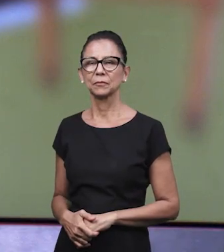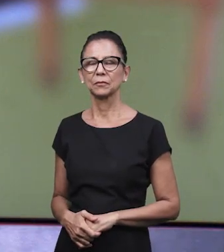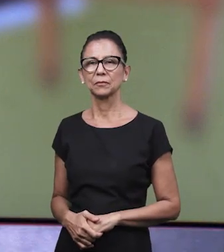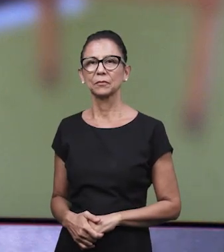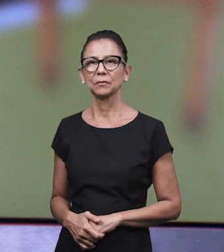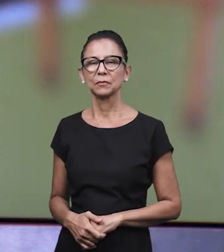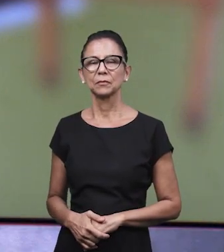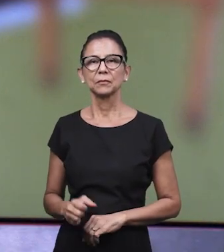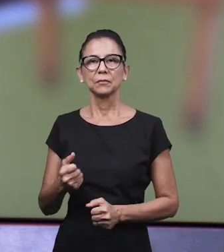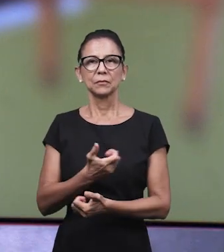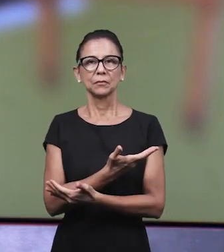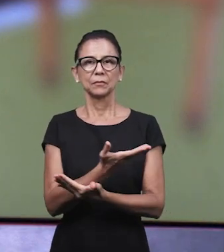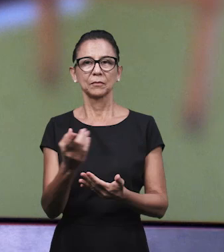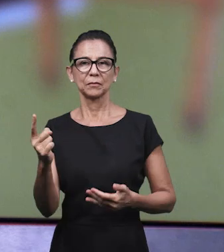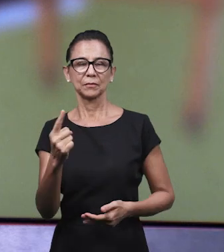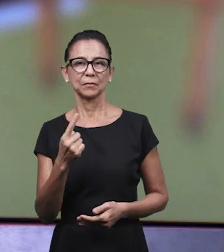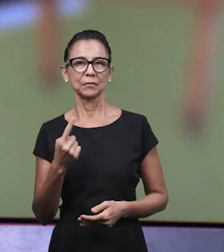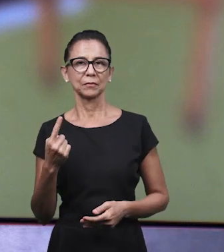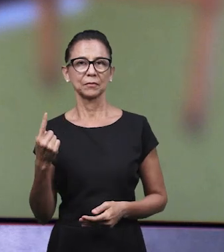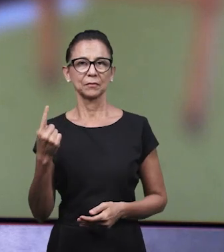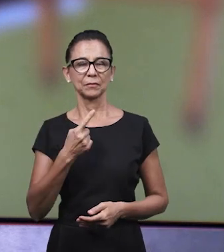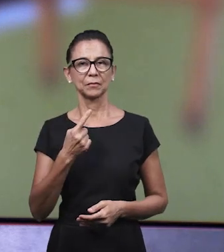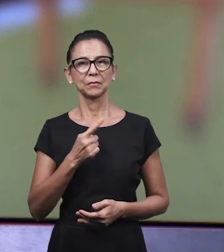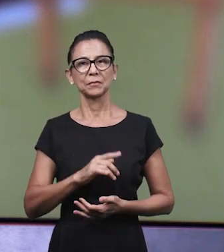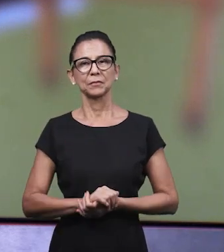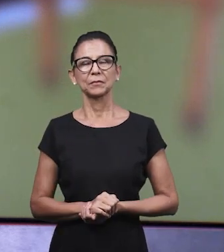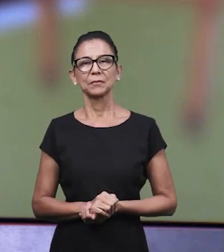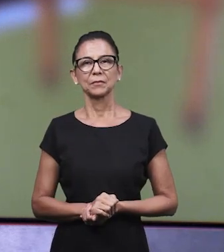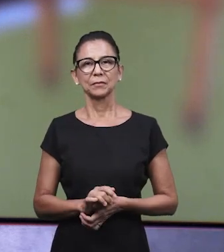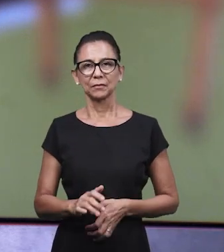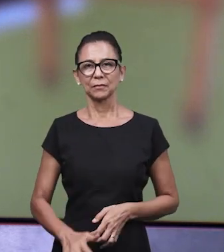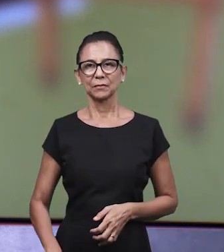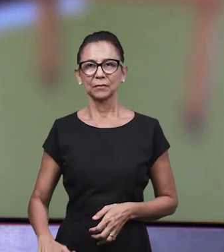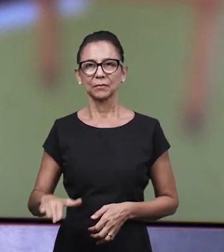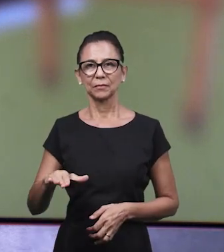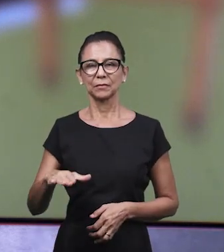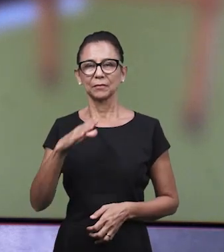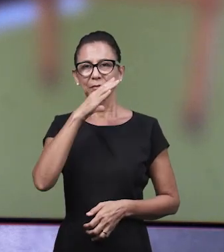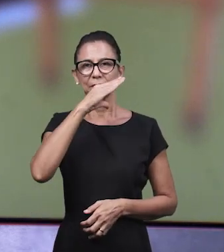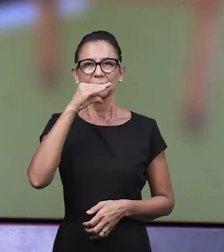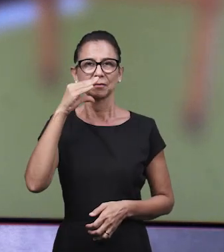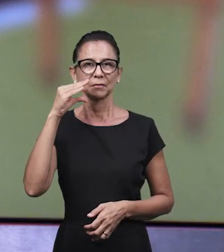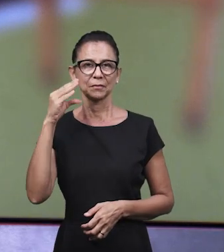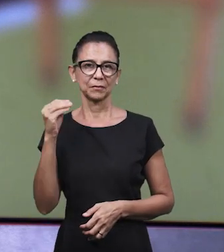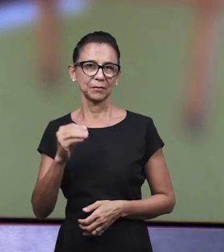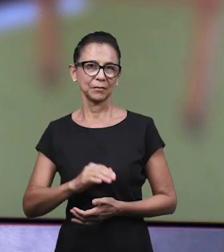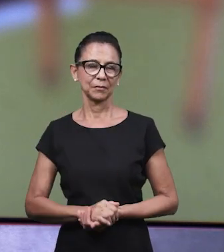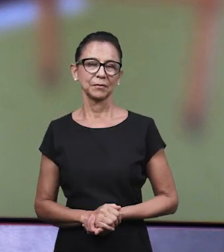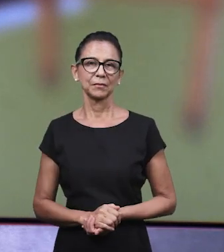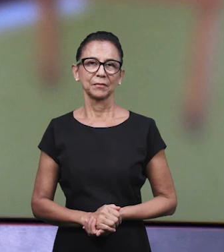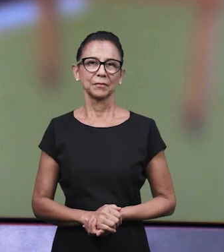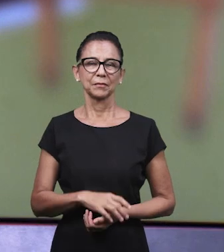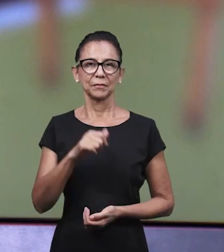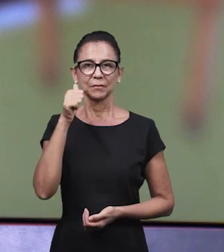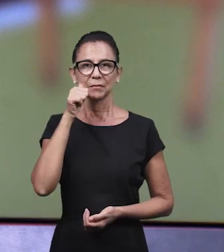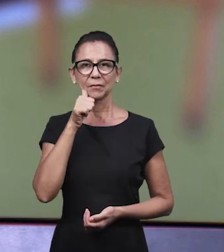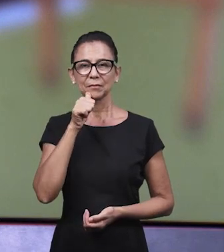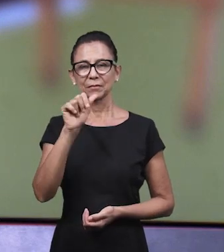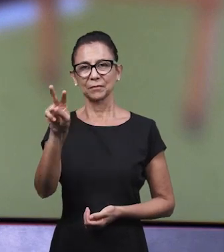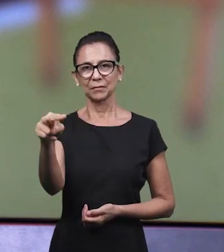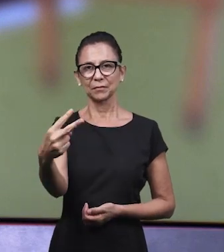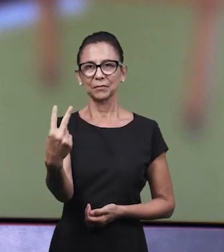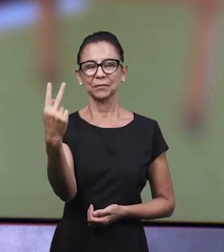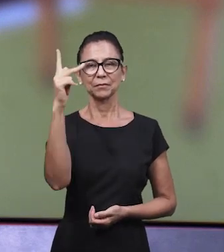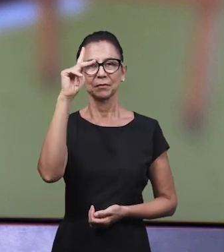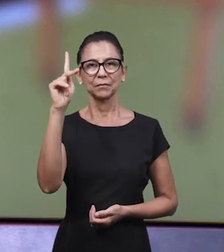Nous saluons à tous les enfants intermédiaires, adolescents et les frères